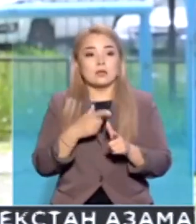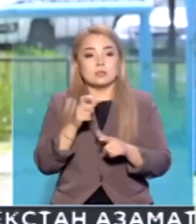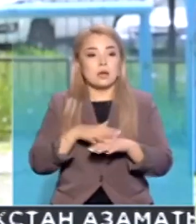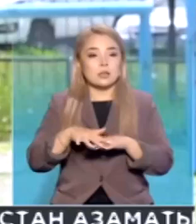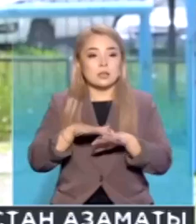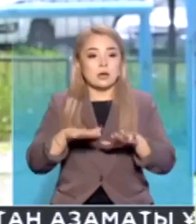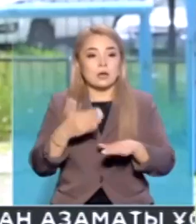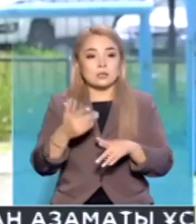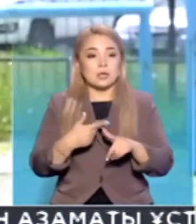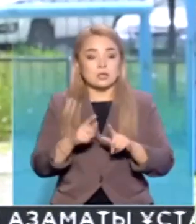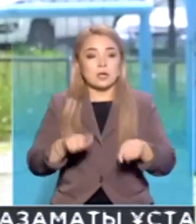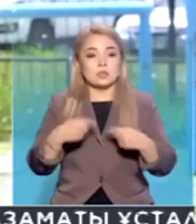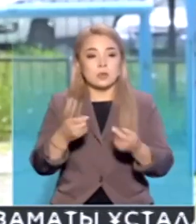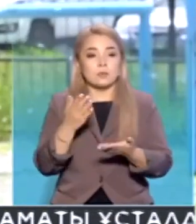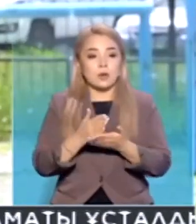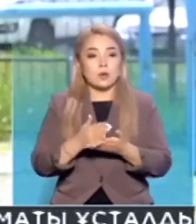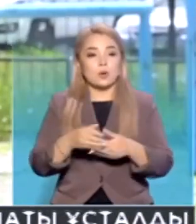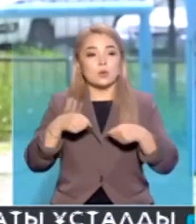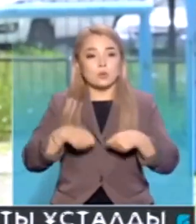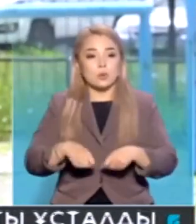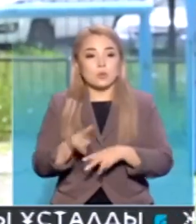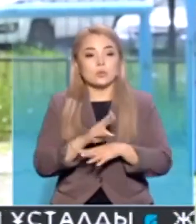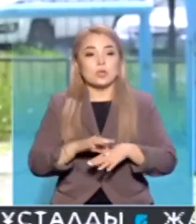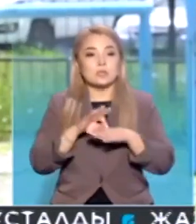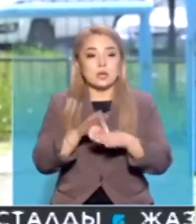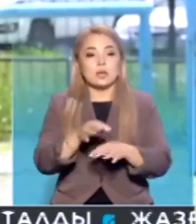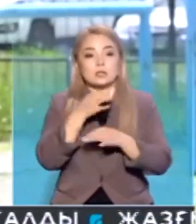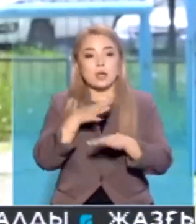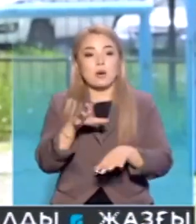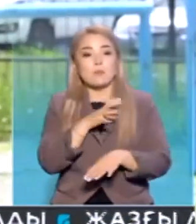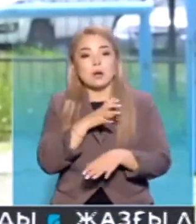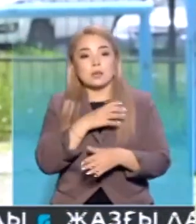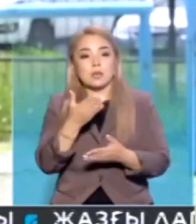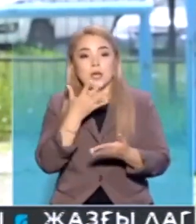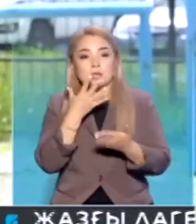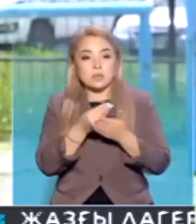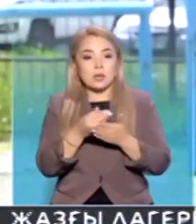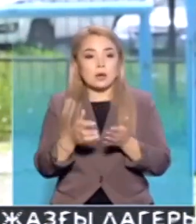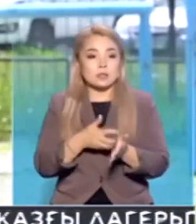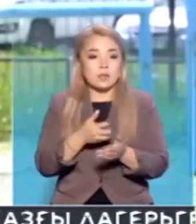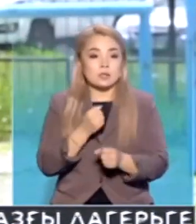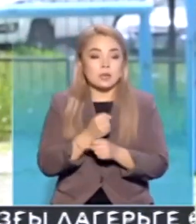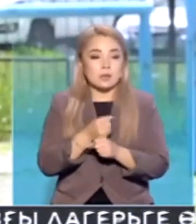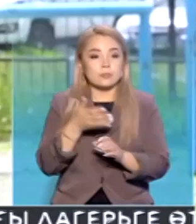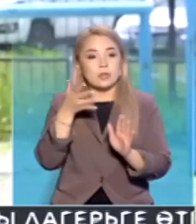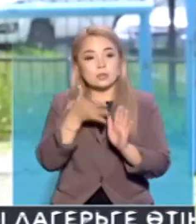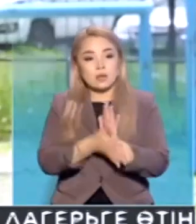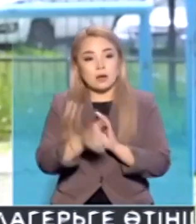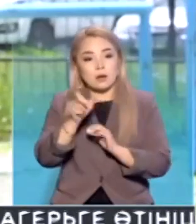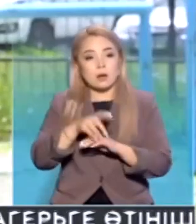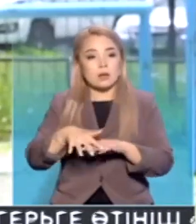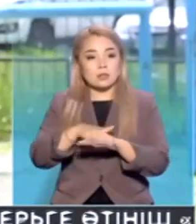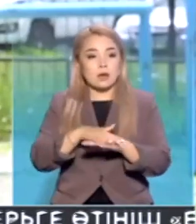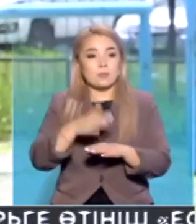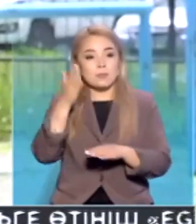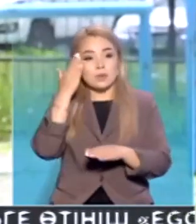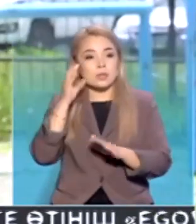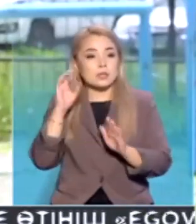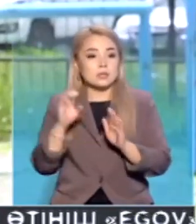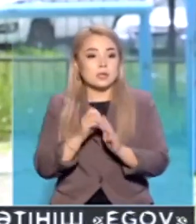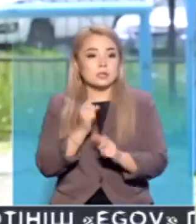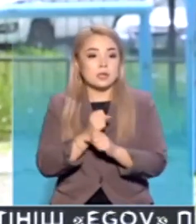меншік құқығын жүзеге асыру арқылы жаңағы кез келген қазба байлықты игерген кезде сол халықтың пікірі ескеріледі